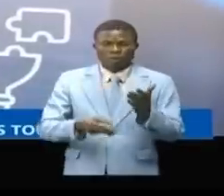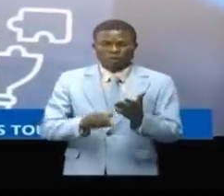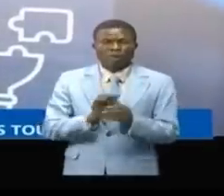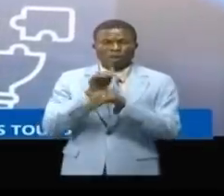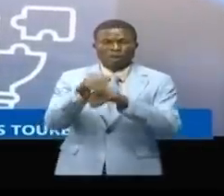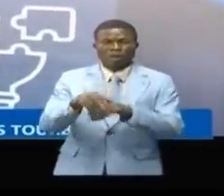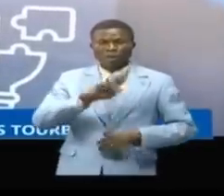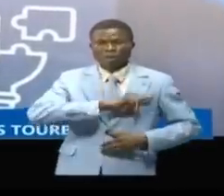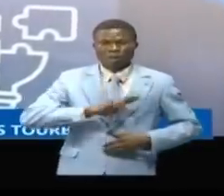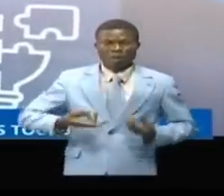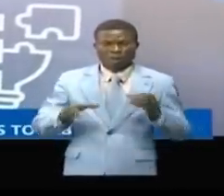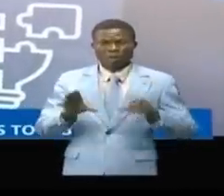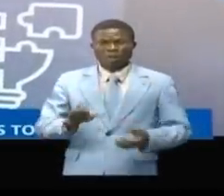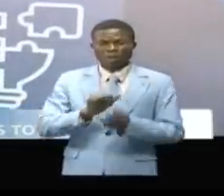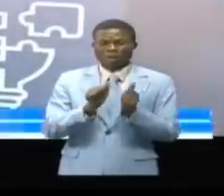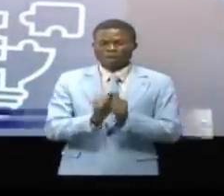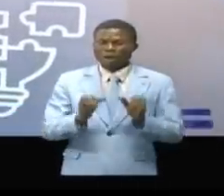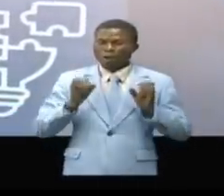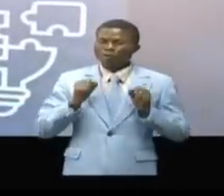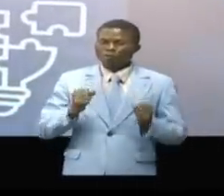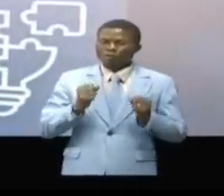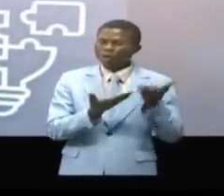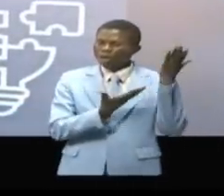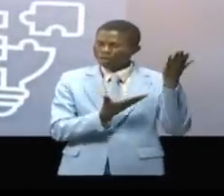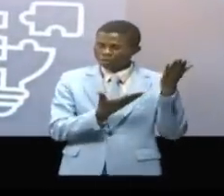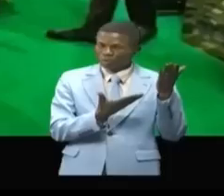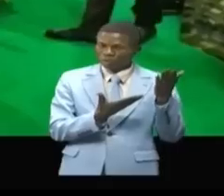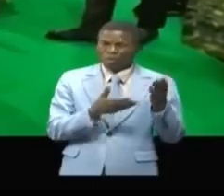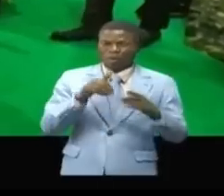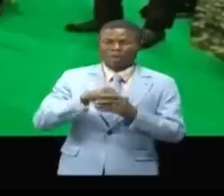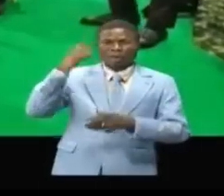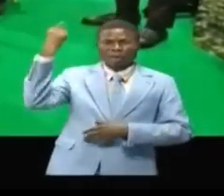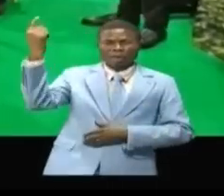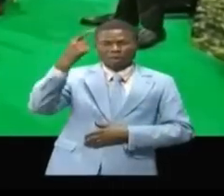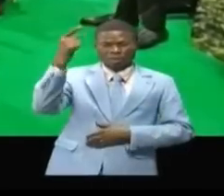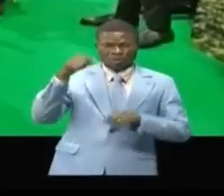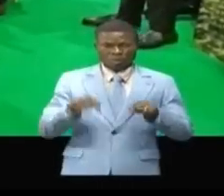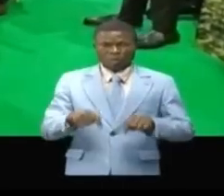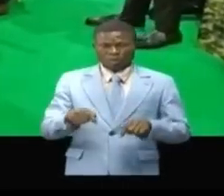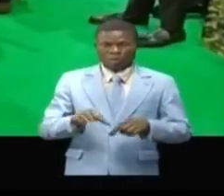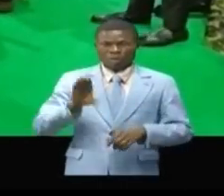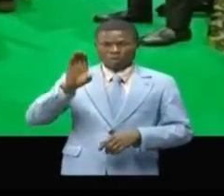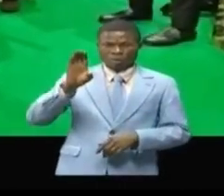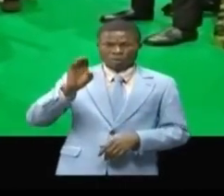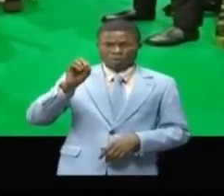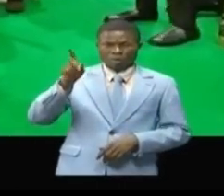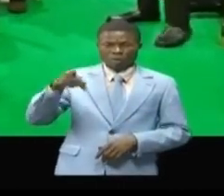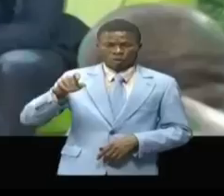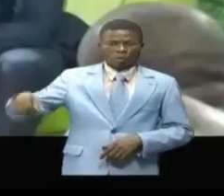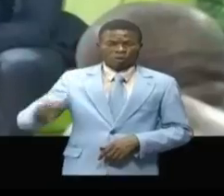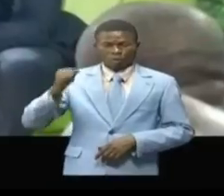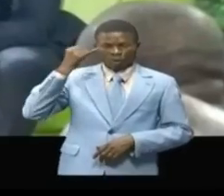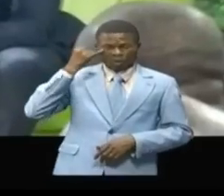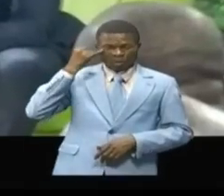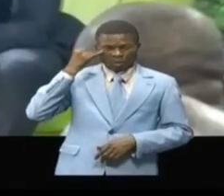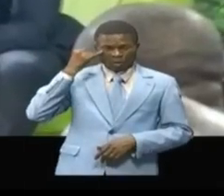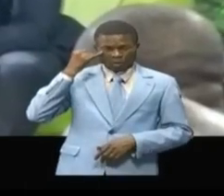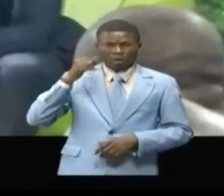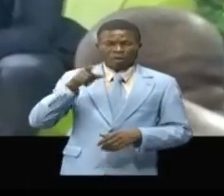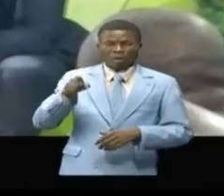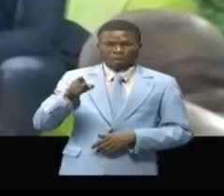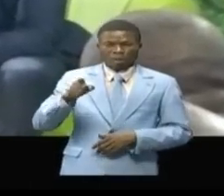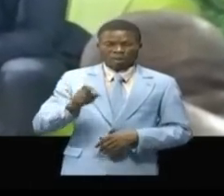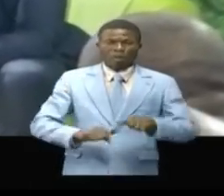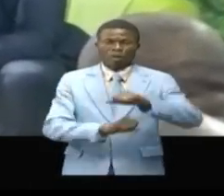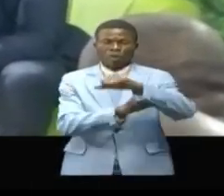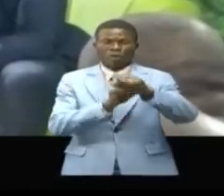de la RDC sera encore plus importante que nous le pensons. À ce jour, la coopération japonaise JICA appuie le